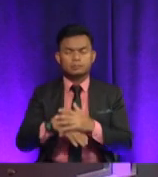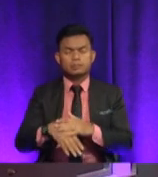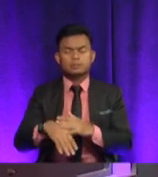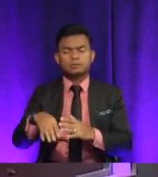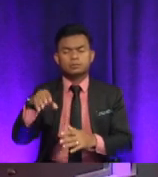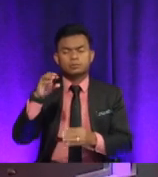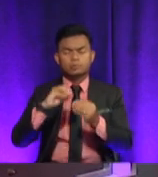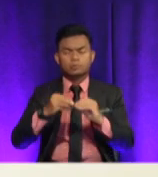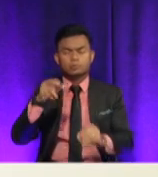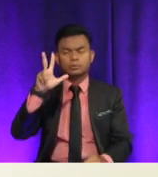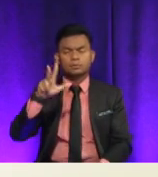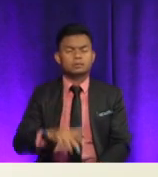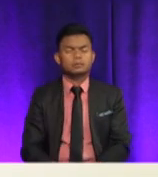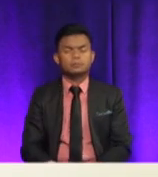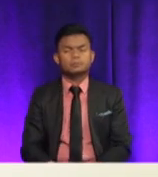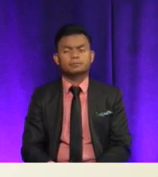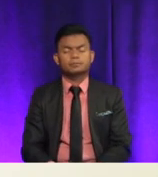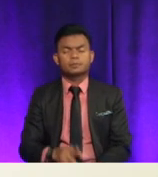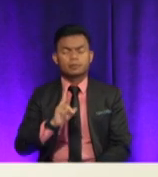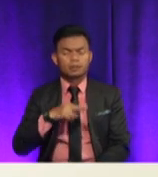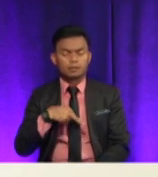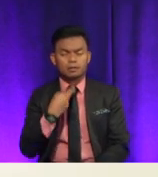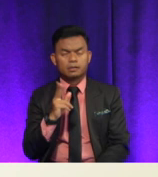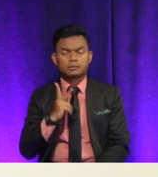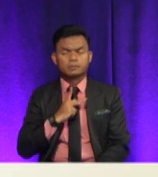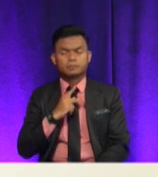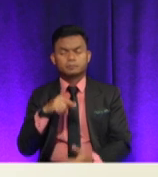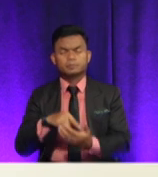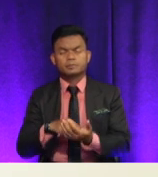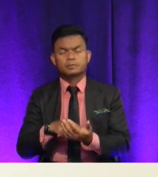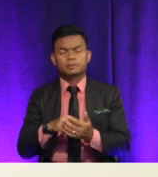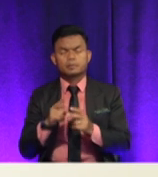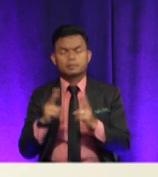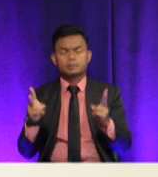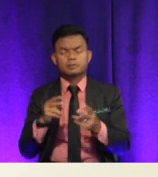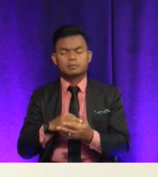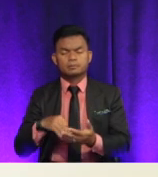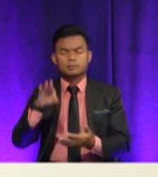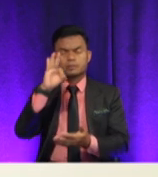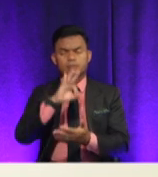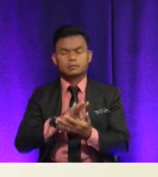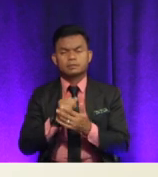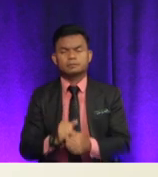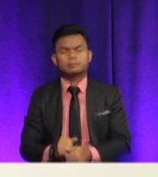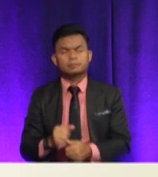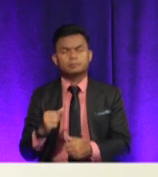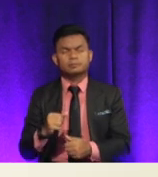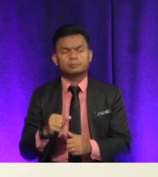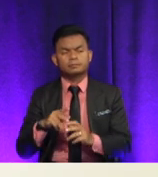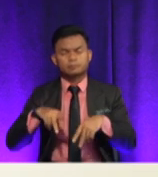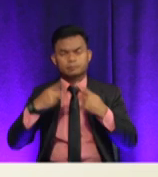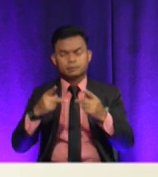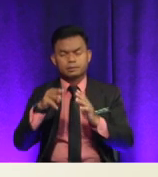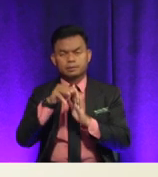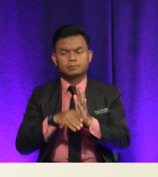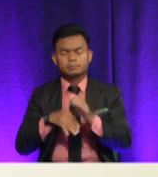rasaku ini sangatlah dahaga barang sedikit Carikanlah juga Pergilah berjalan menteri ketiga mencari